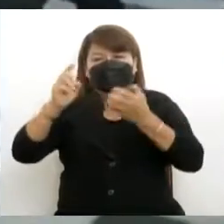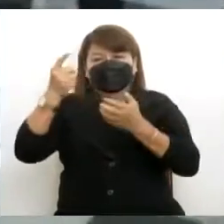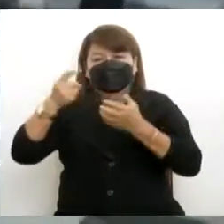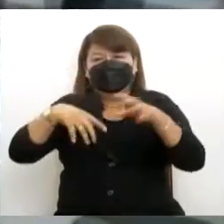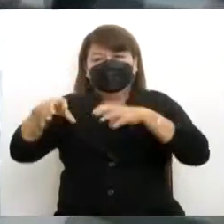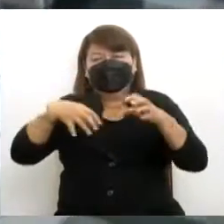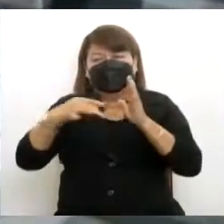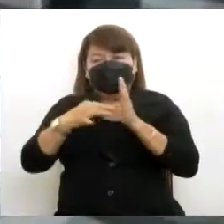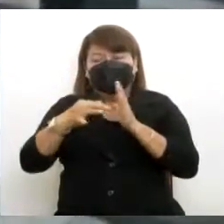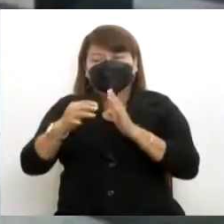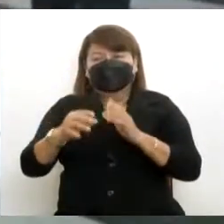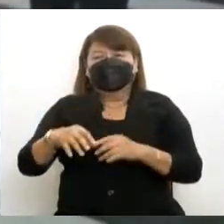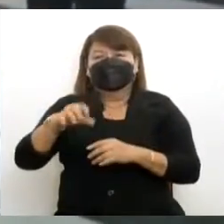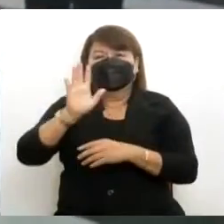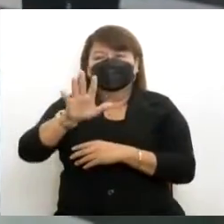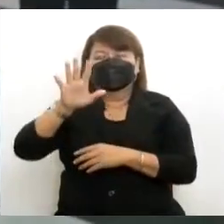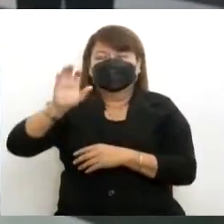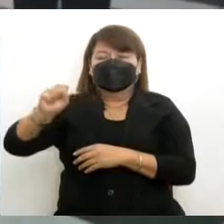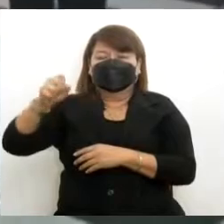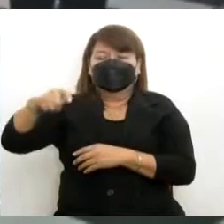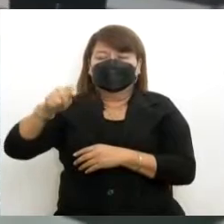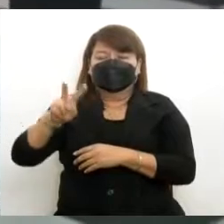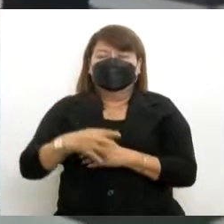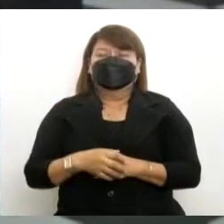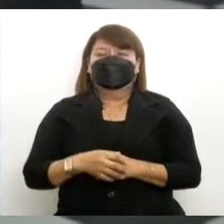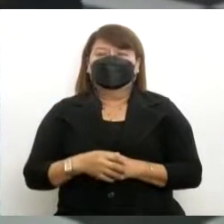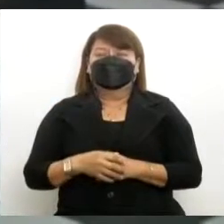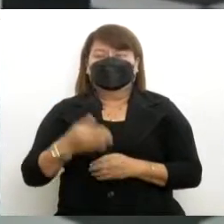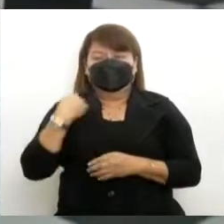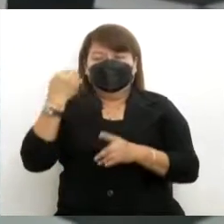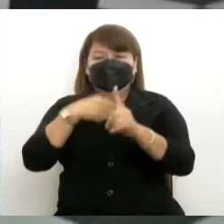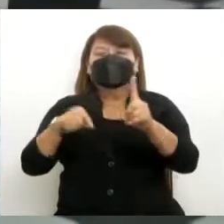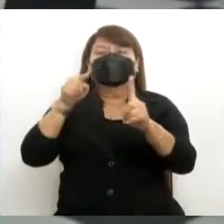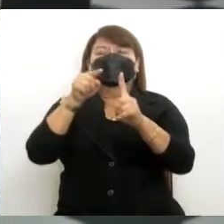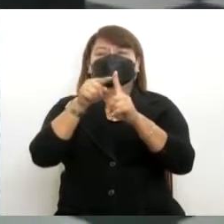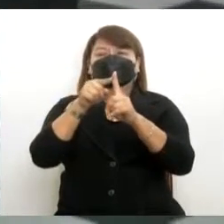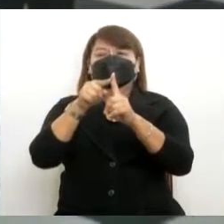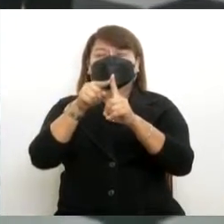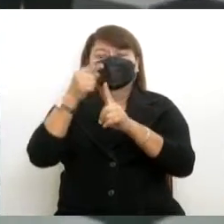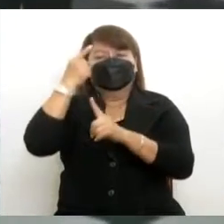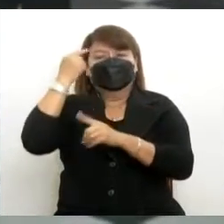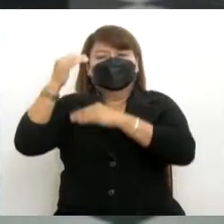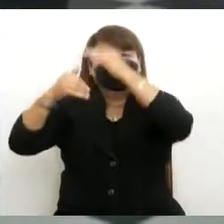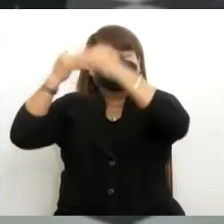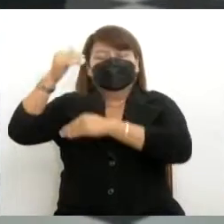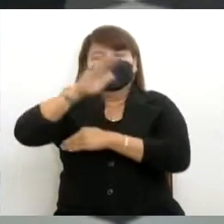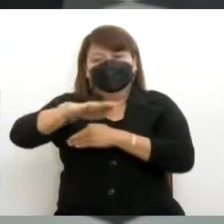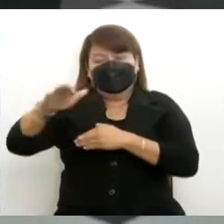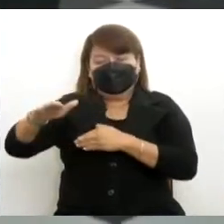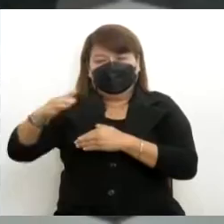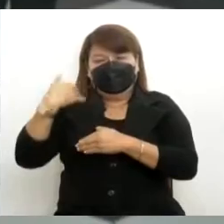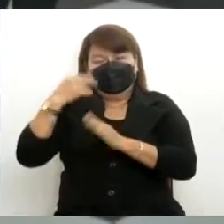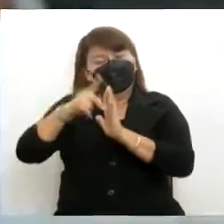คณะกรรมการการศึกษาขั้นพื้นฐานโดยมีวัตถุประสงค์เพื่อพัฒนานักเรียนให้มีความ